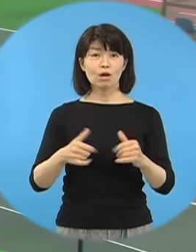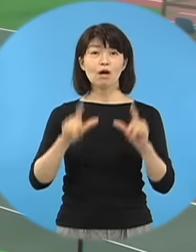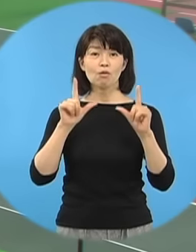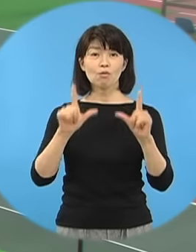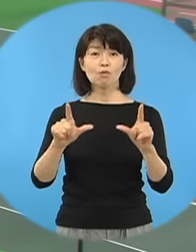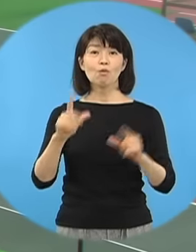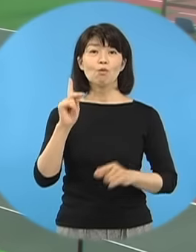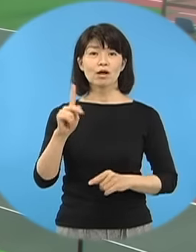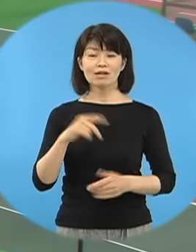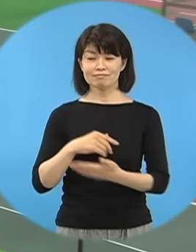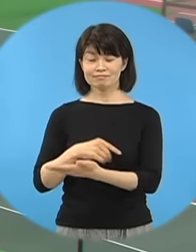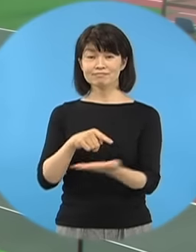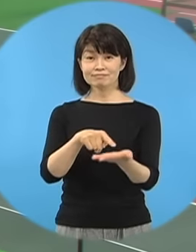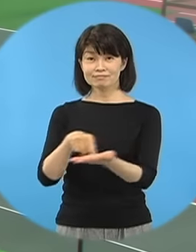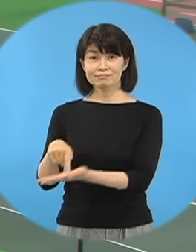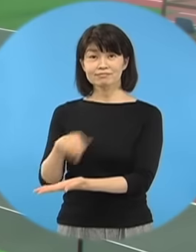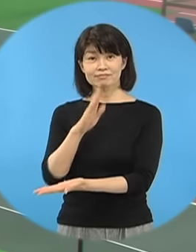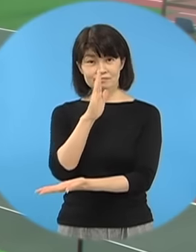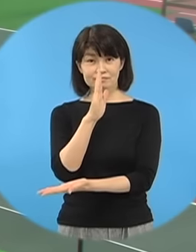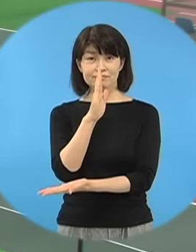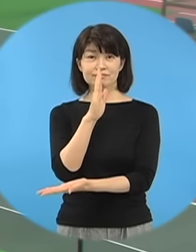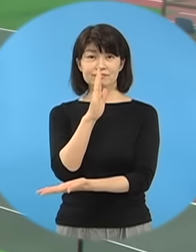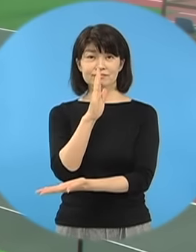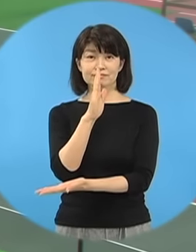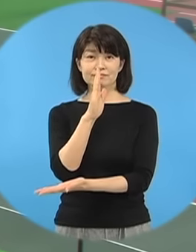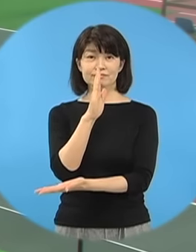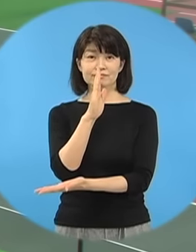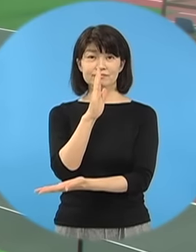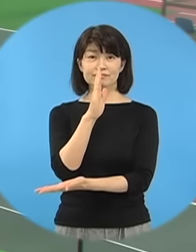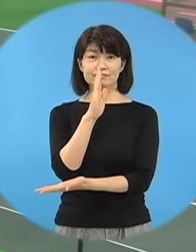は後方家後方担当へお申し込み